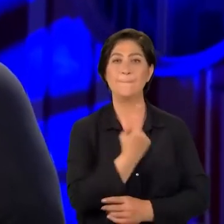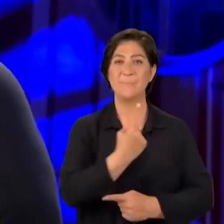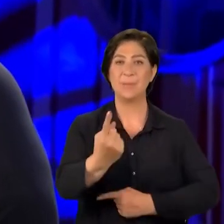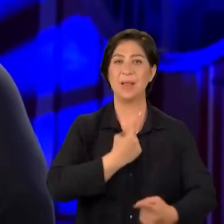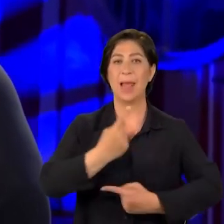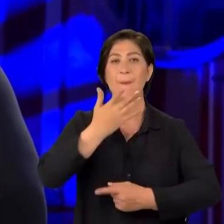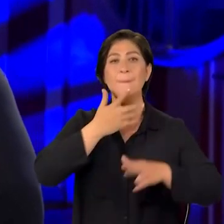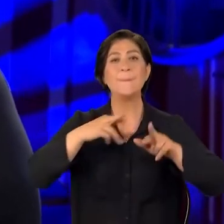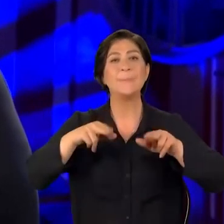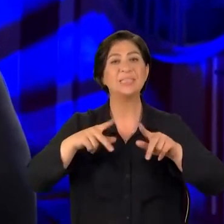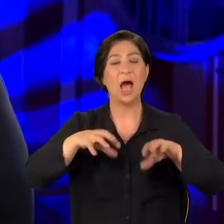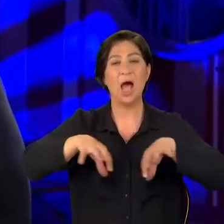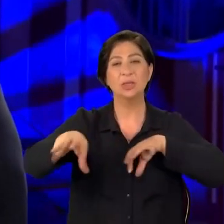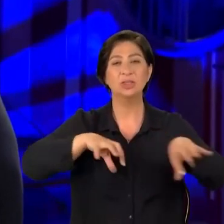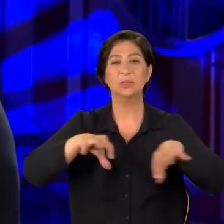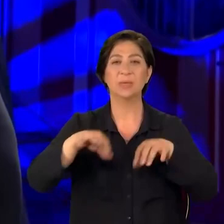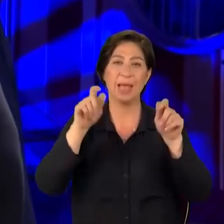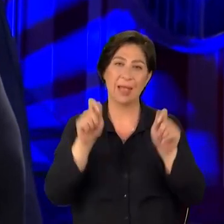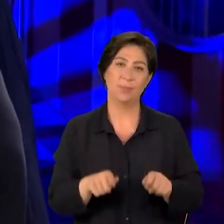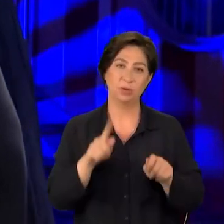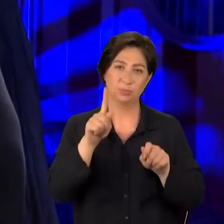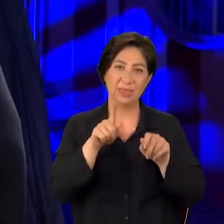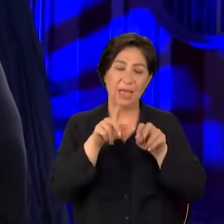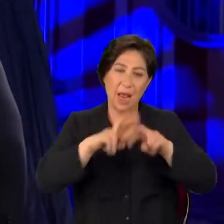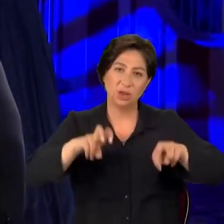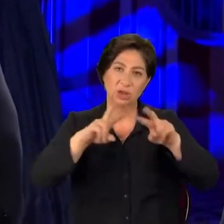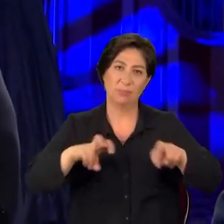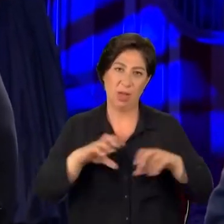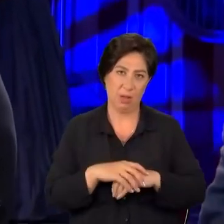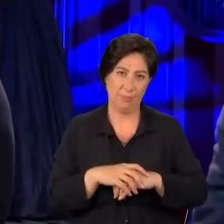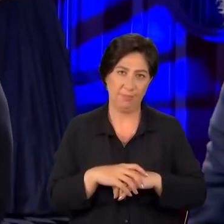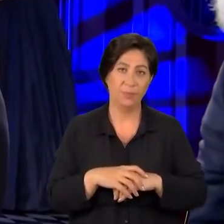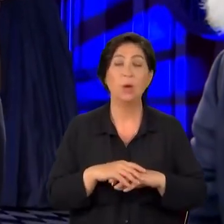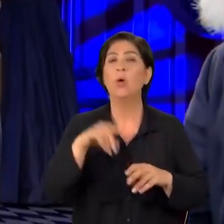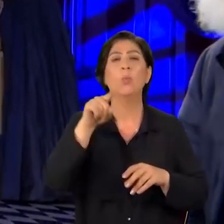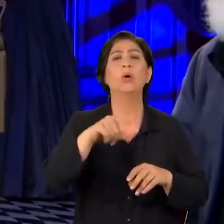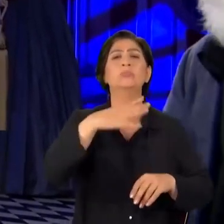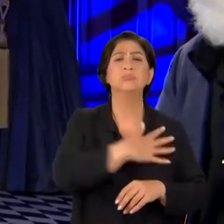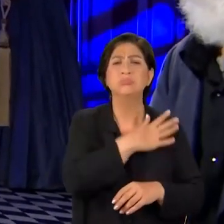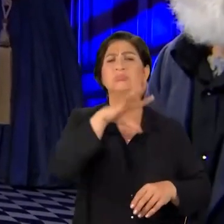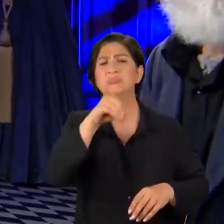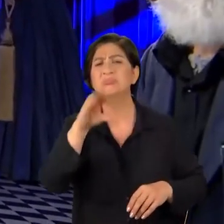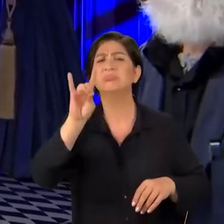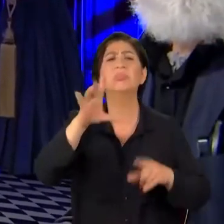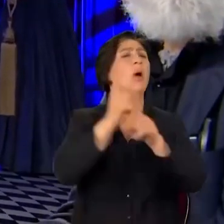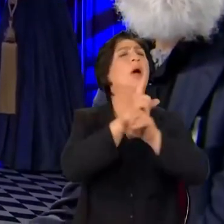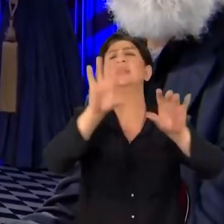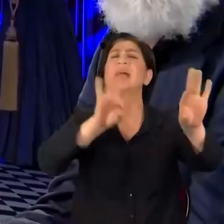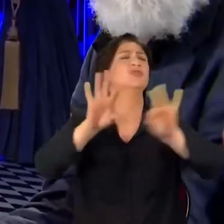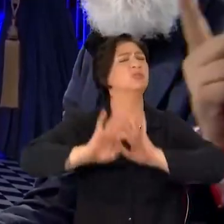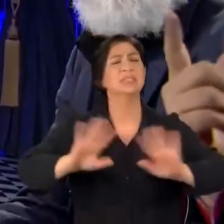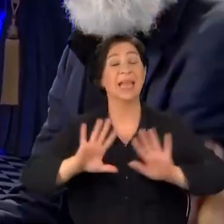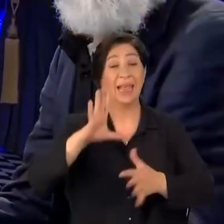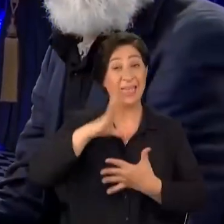cevaplardan birbirlerine benzeşmeleri ve ayrışmaları üzerinden yapılmış bir analiz. Evet. Yani parti tercihi değil burada. Burada kişinin